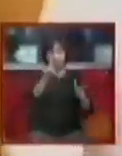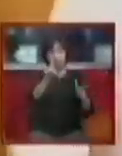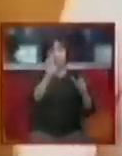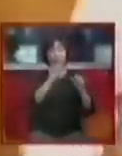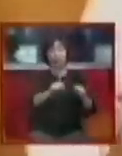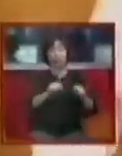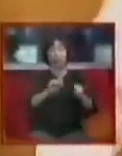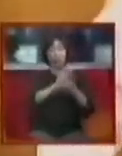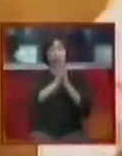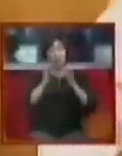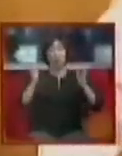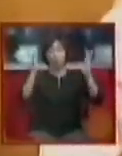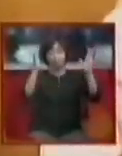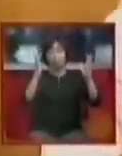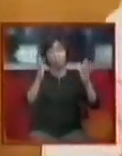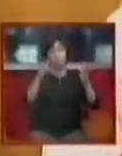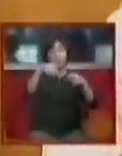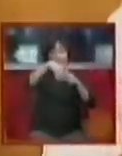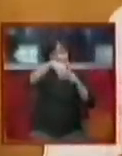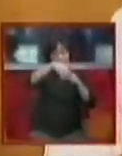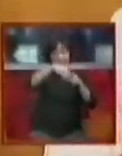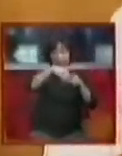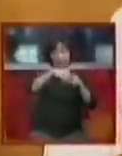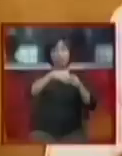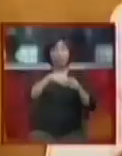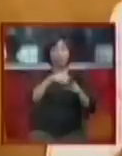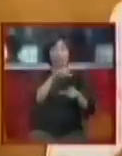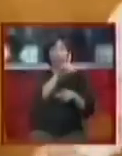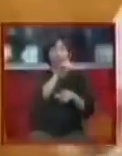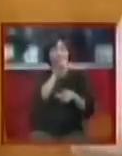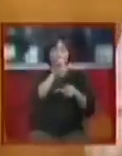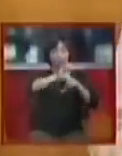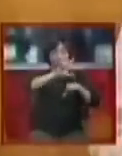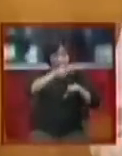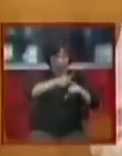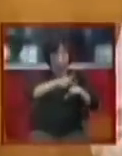magpapaluwag sa traffic ng Las Piñas, Parañaque at Cavite.